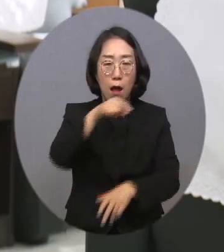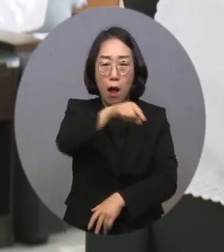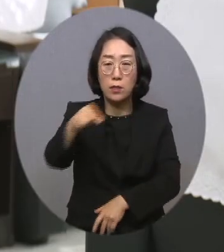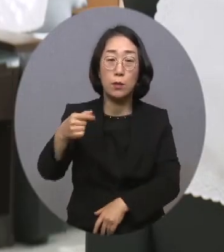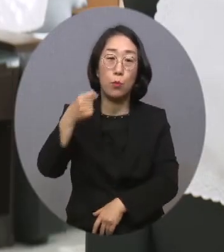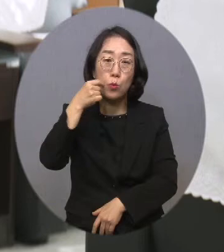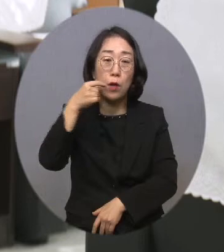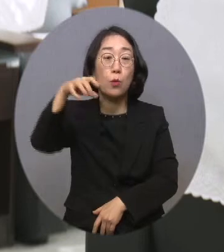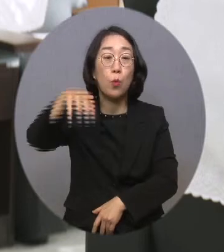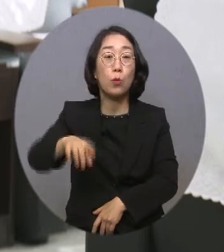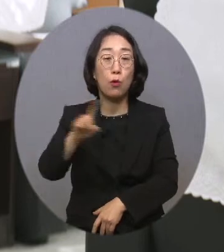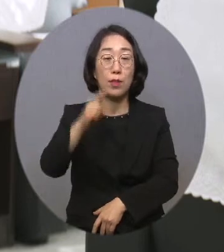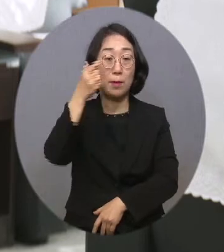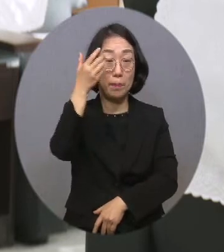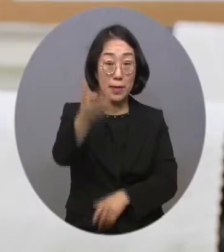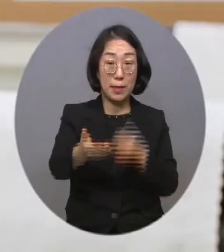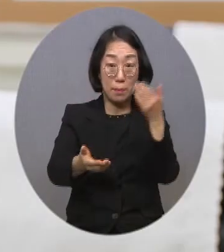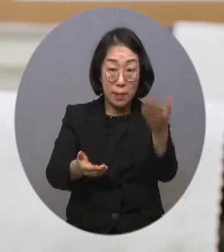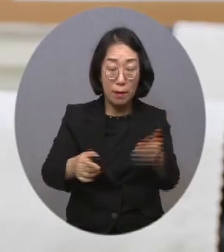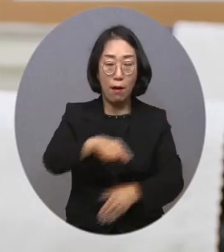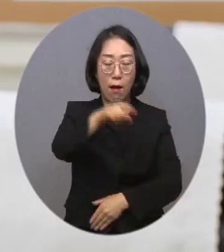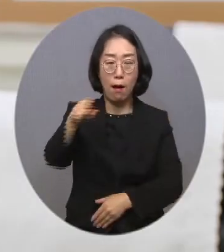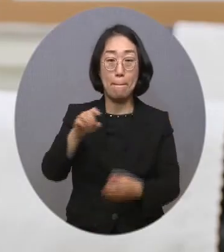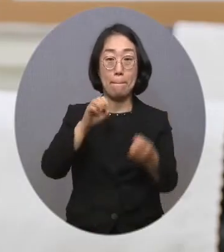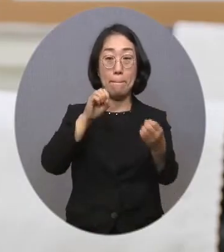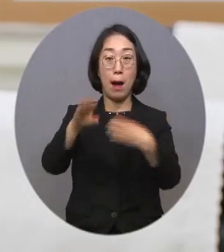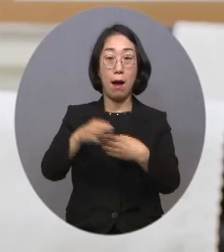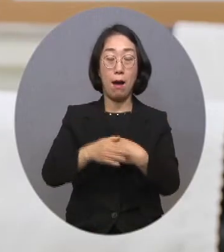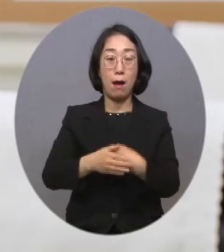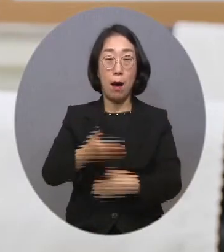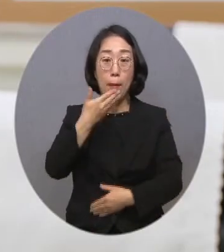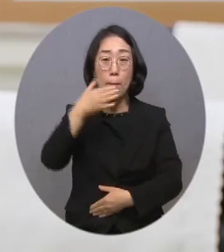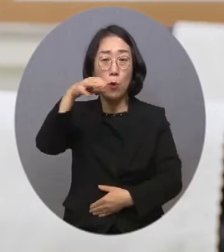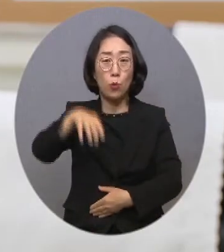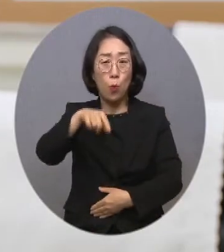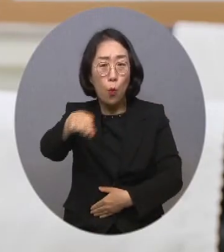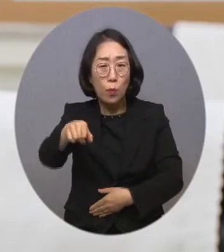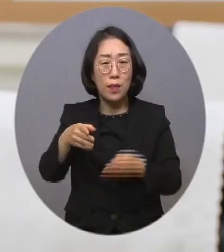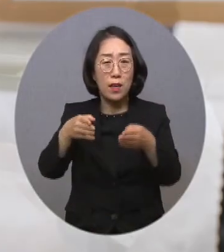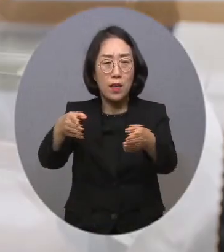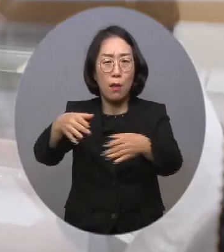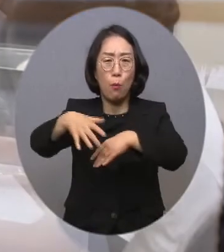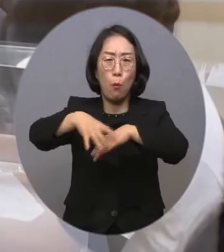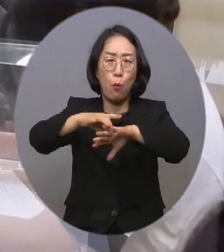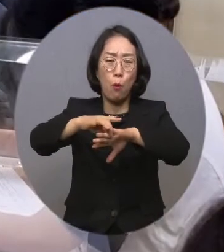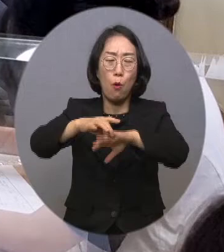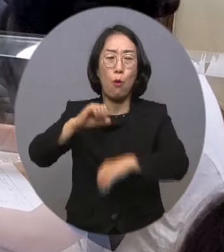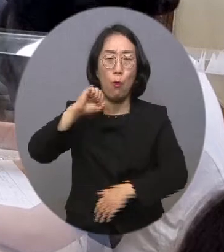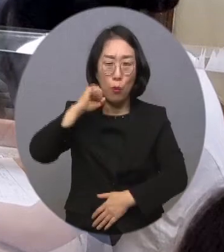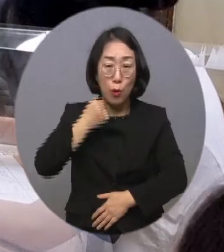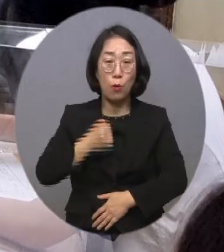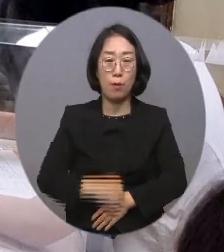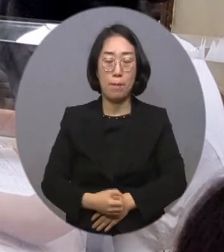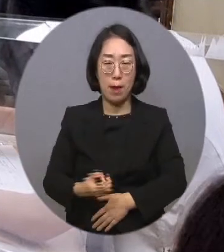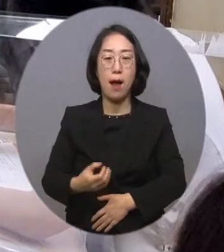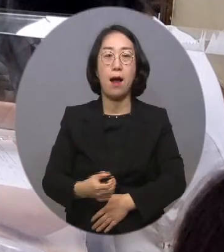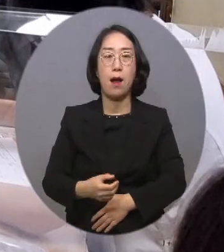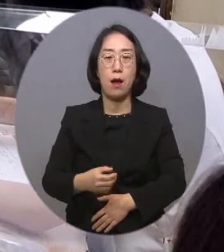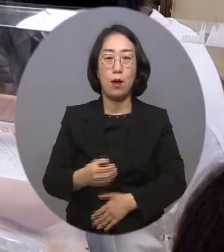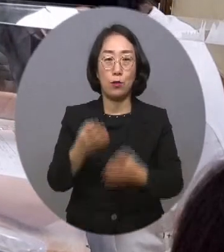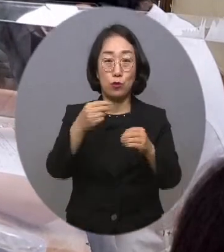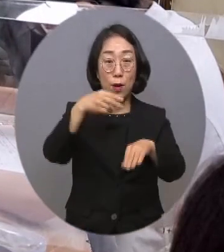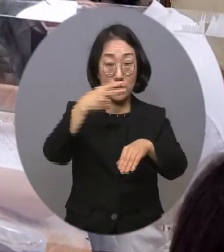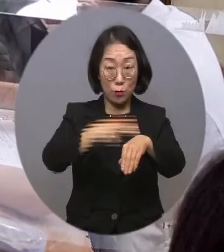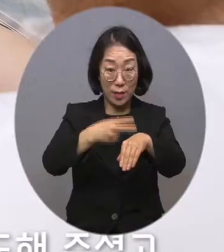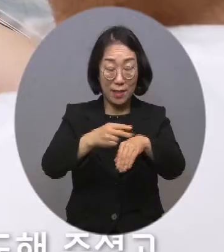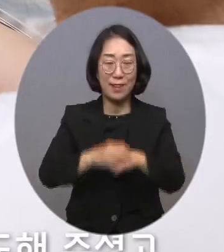라는 질문을 학생들에게 하였고 학생들은 급식실 가는 길이라고 찾아냈습니다. 그래서 수학 선생님께서